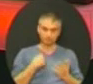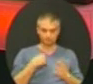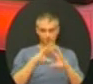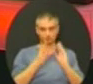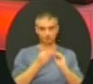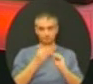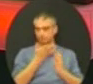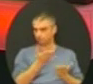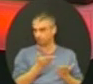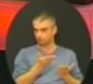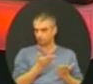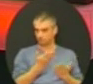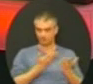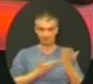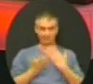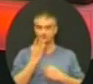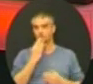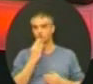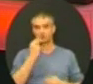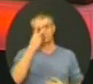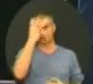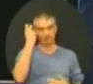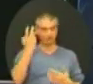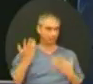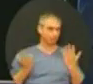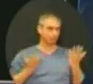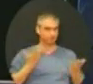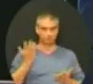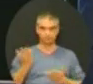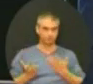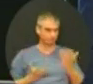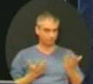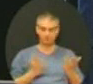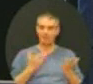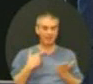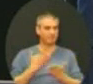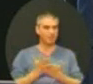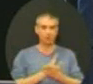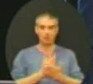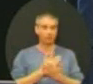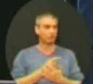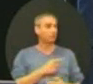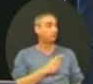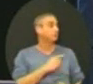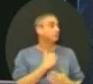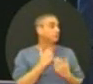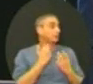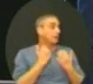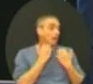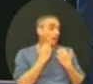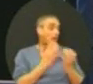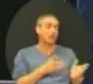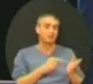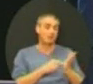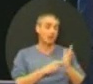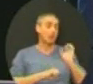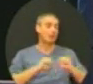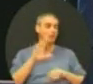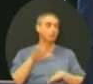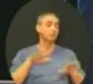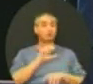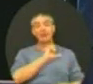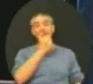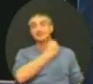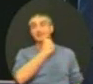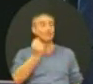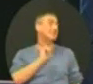את השורה, ביחסים בין יהודים לערבים. איפה אנחנו נמצאים? הכי רע, כתוצאה מהתנהלות הממשלה הימנית